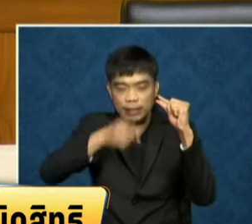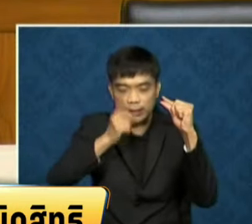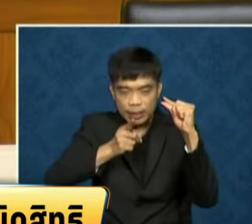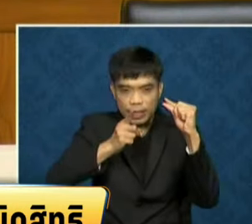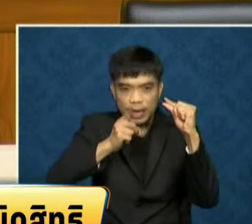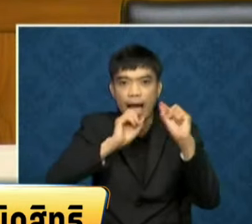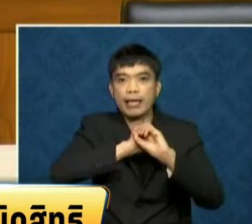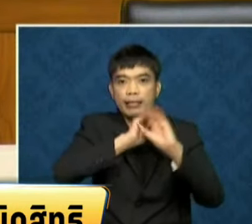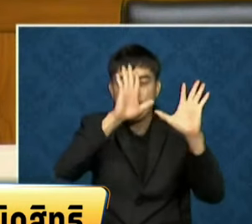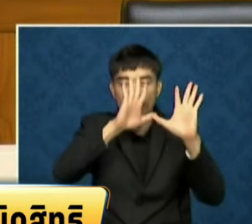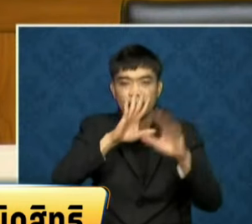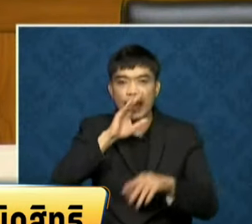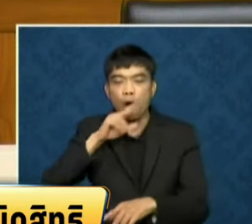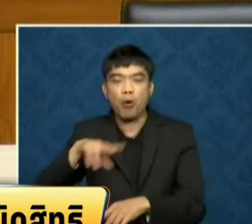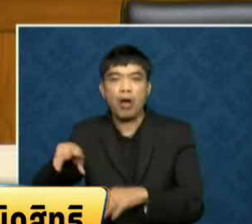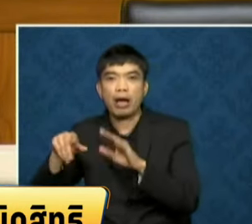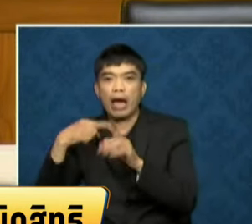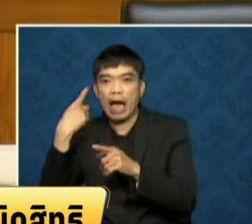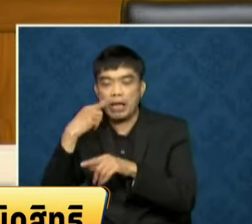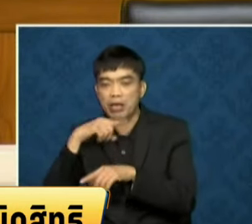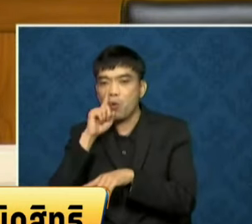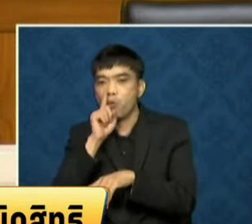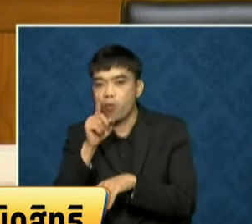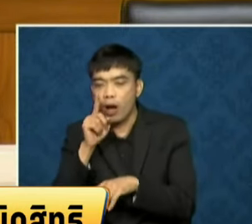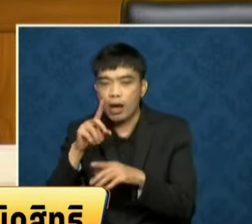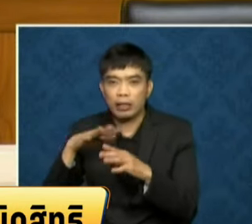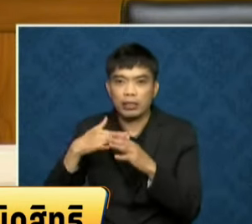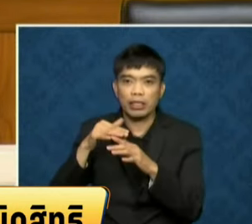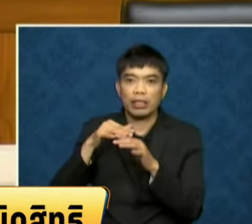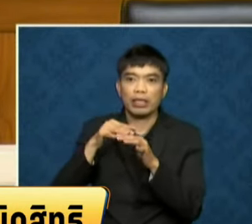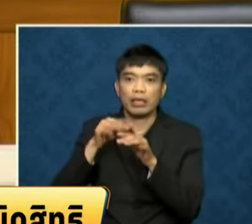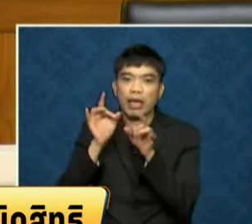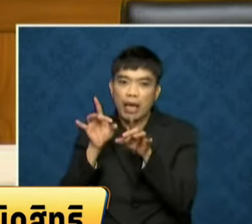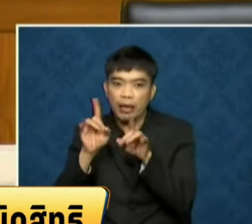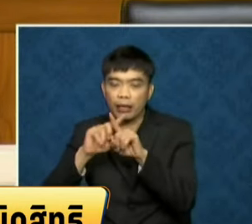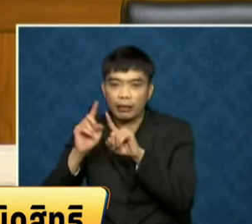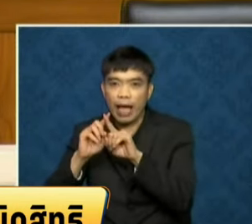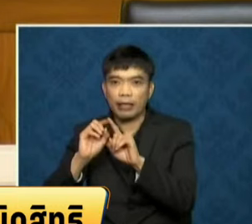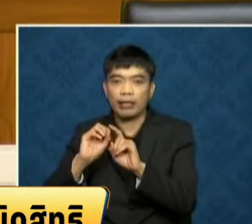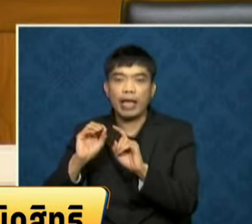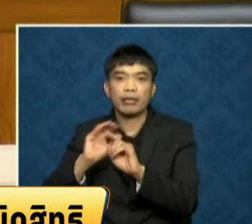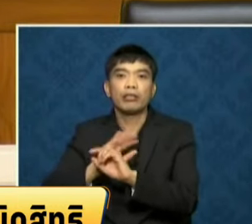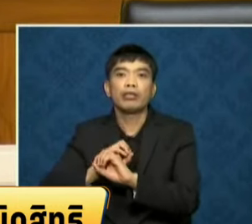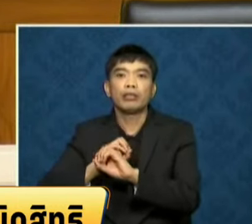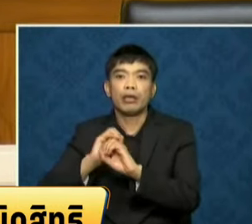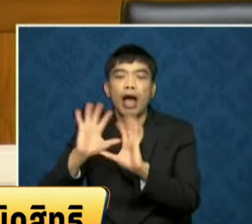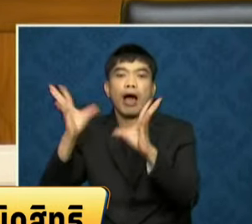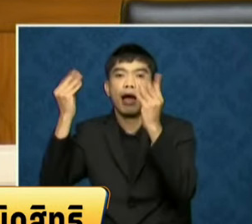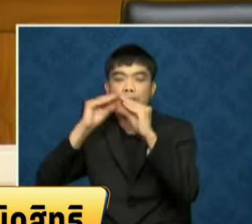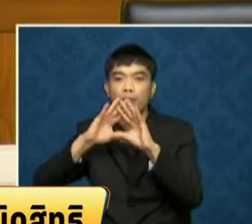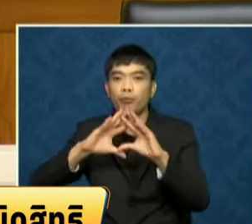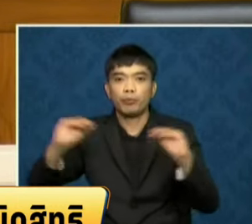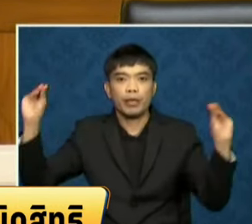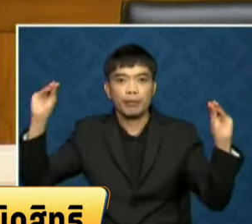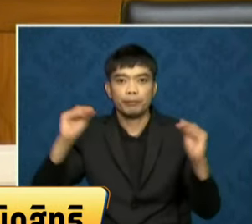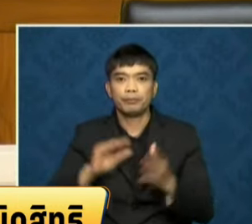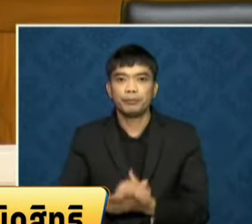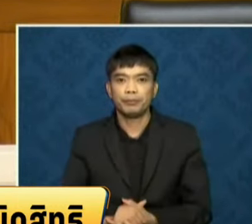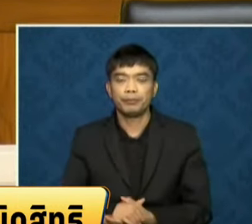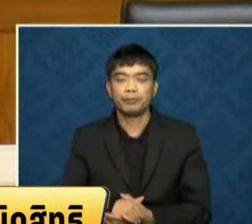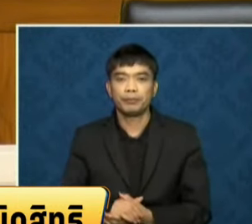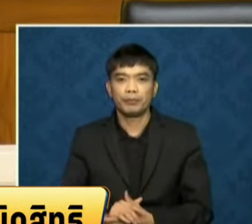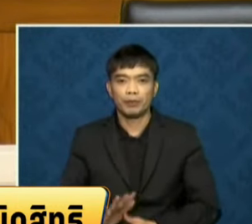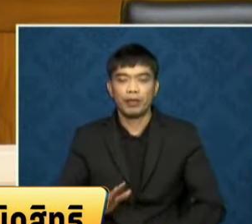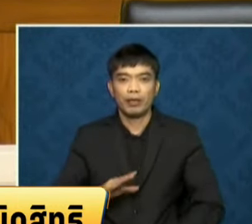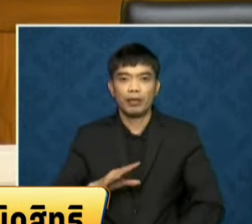เป็นไปตามกระบวนการทางกฎหมายส่วนเรื่องของการจะให้เปิดเผยชื่อของแพทย์ถ้าเกิดว่าเปิดเผย